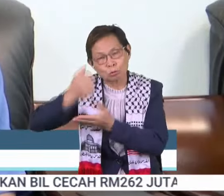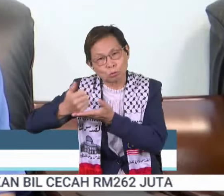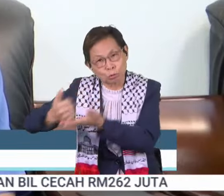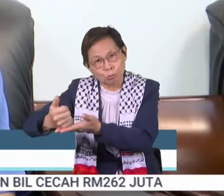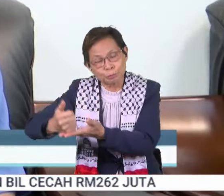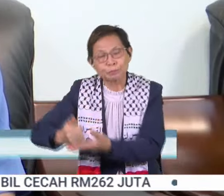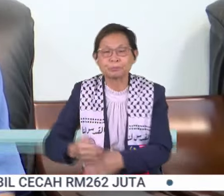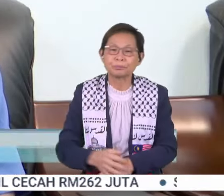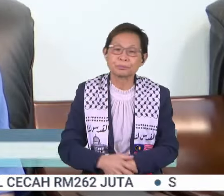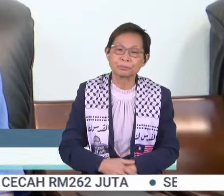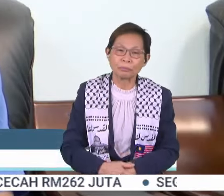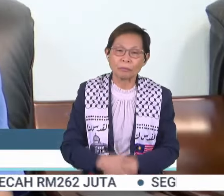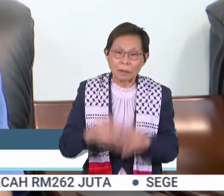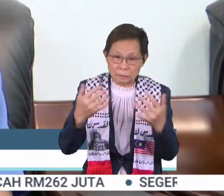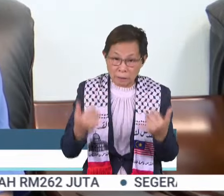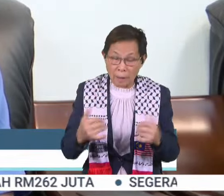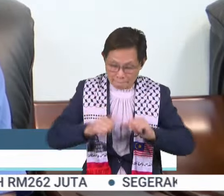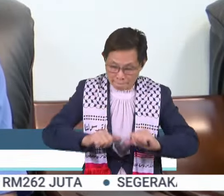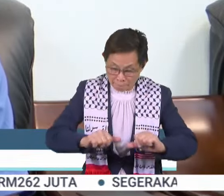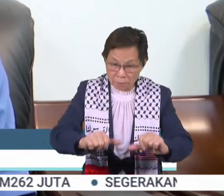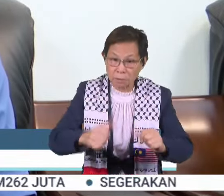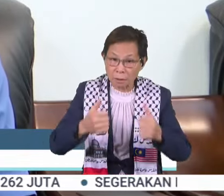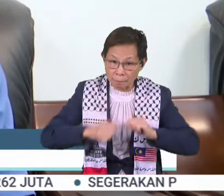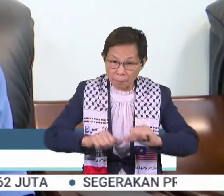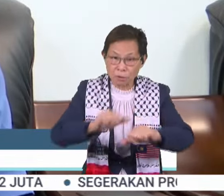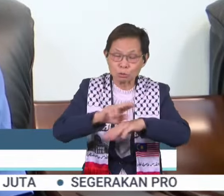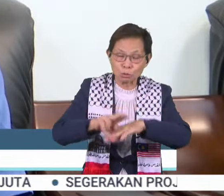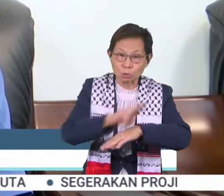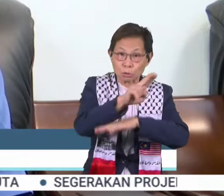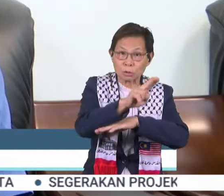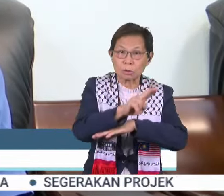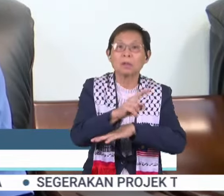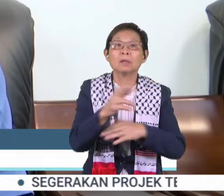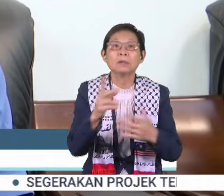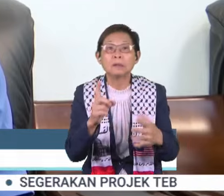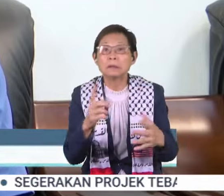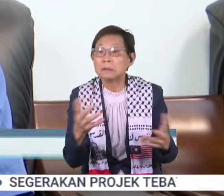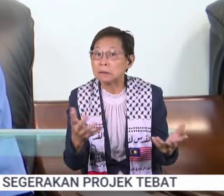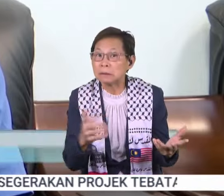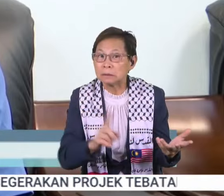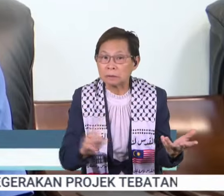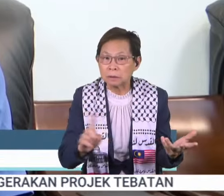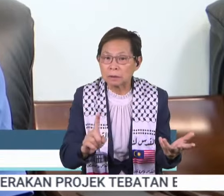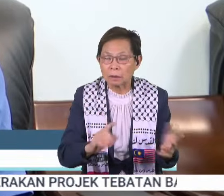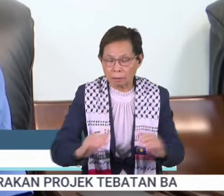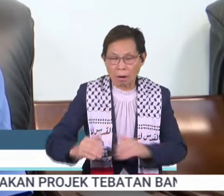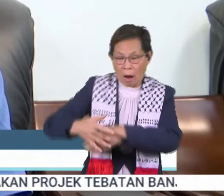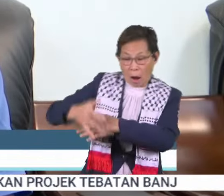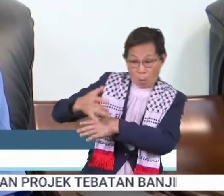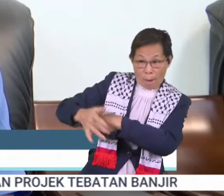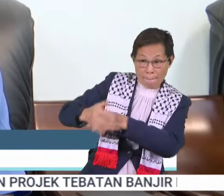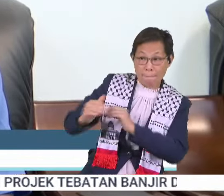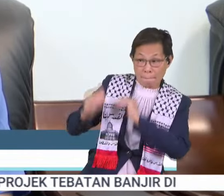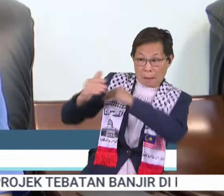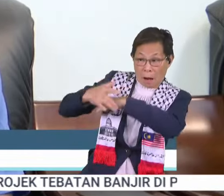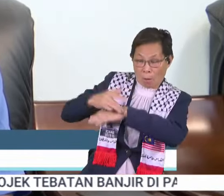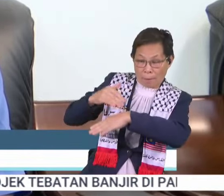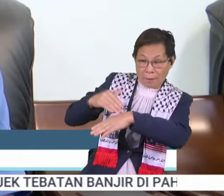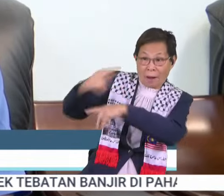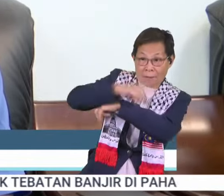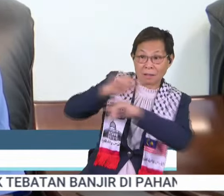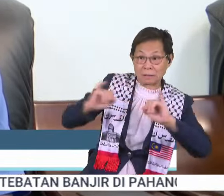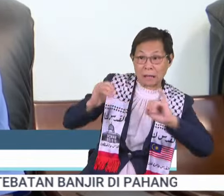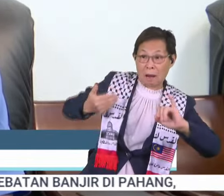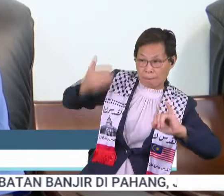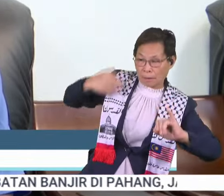Yang digunakan, yang sekarang masih lagi digunakan beroperasi di pada peringkat awal hari Isnin lepas